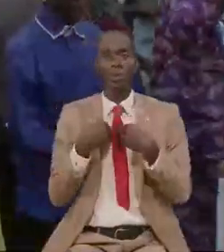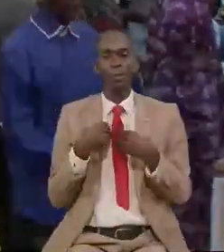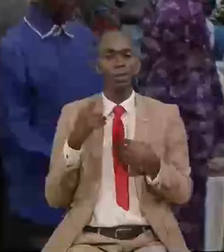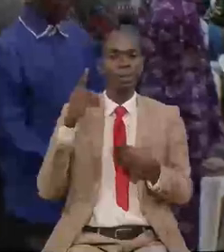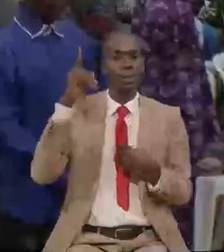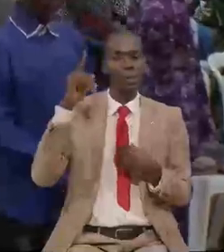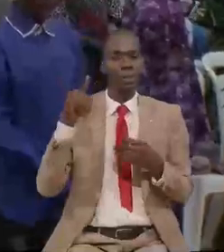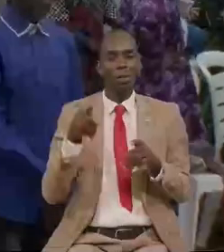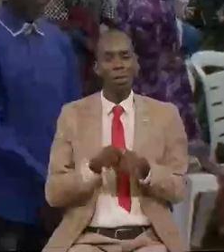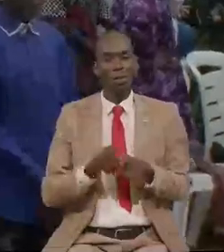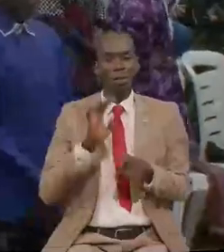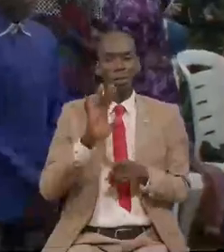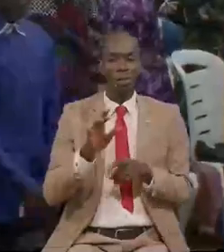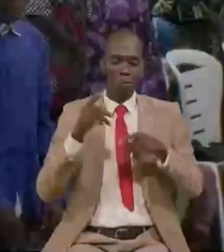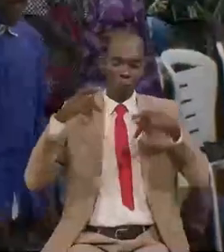comme ton sauveur personnel.